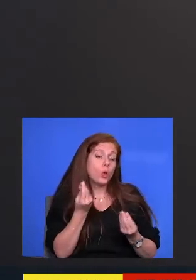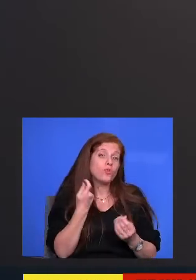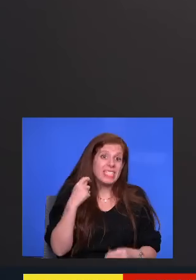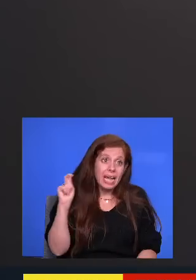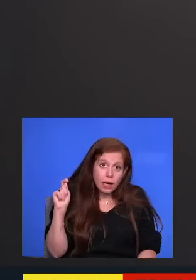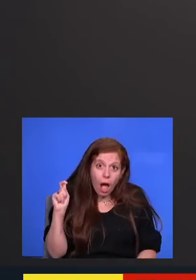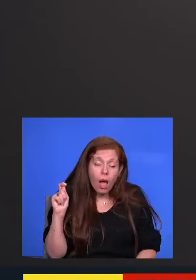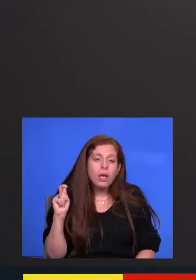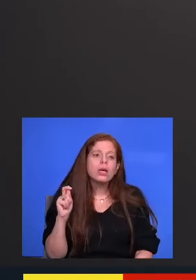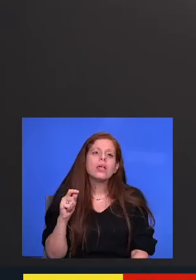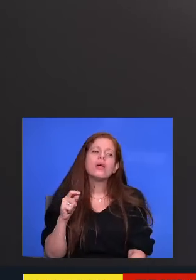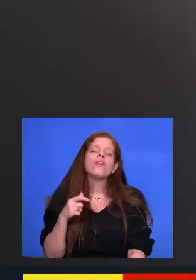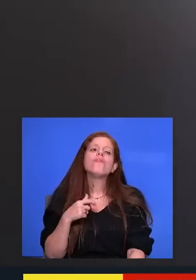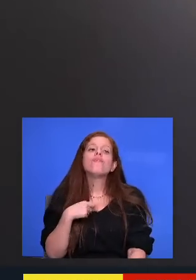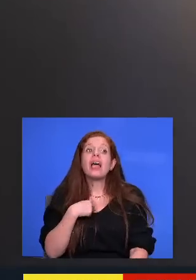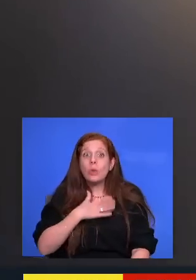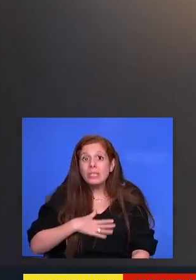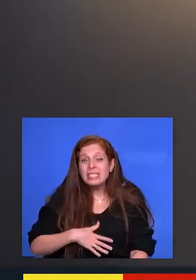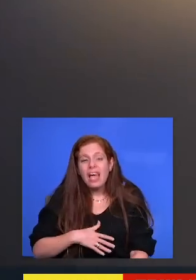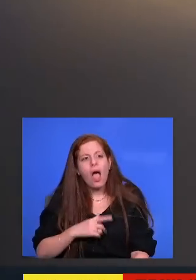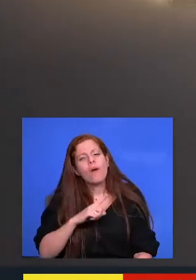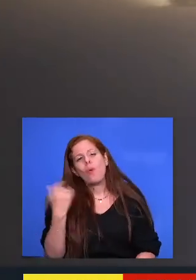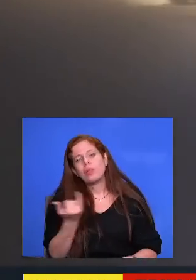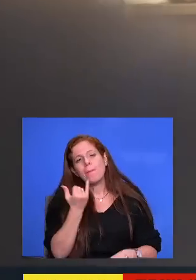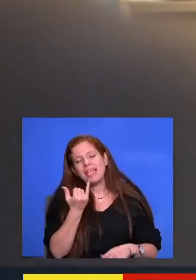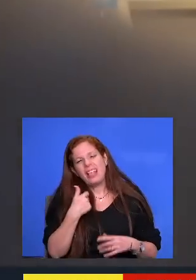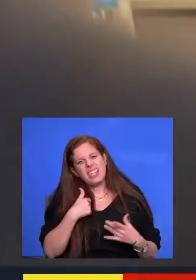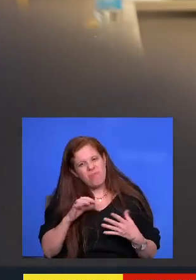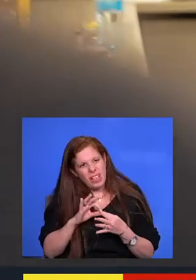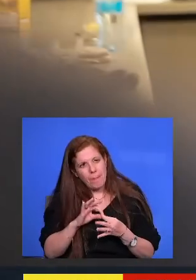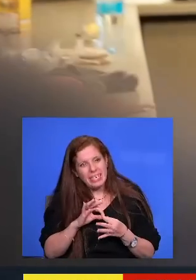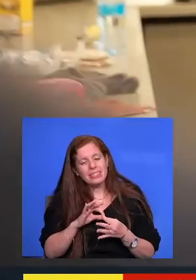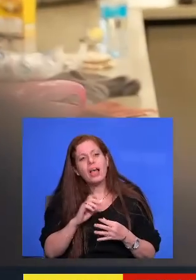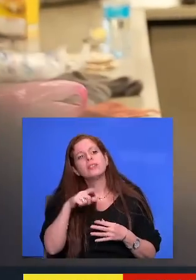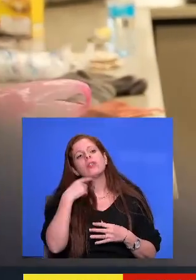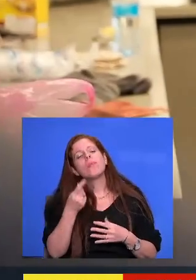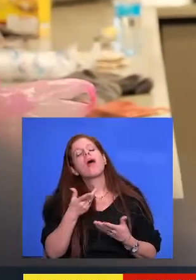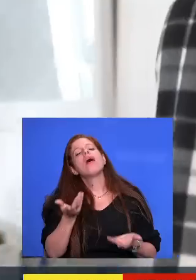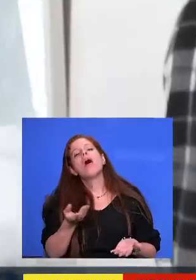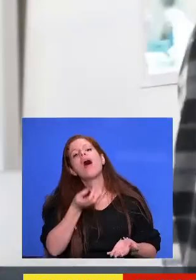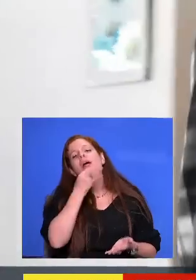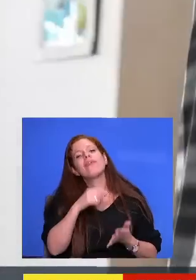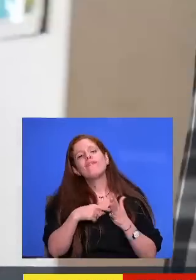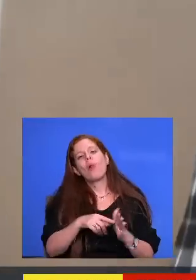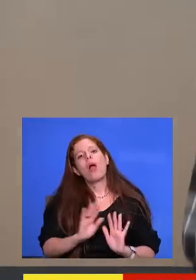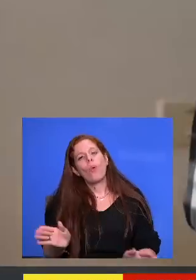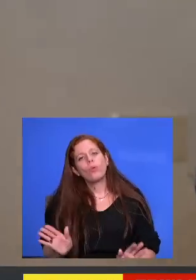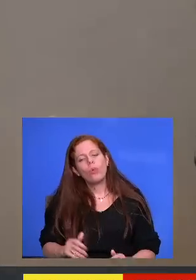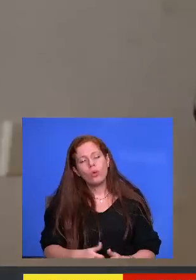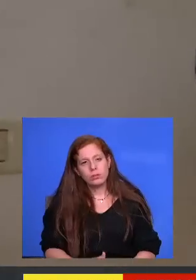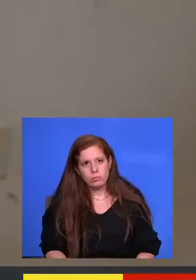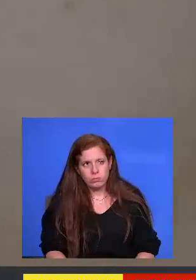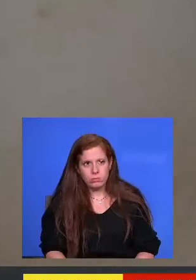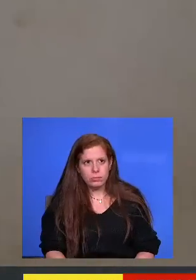אז... ואני רוצה את זה, אבל לא תמיד, נגיד, אני מתחבר לזה, אז אני אומר כבר, עדיף לא להראות לו.